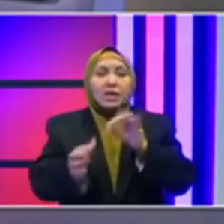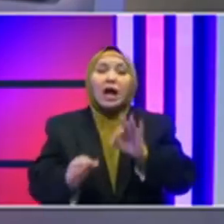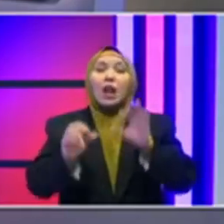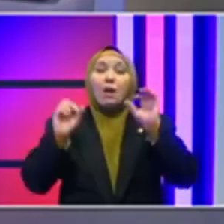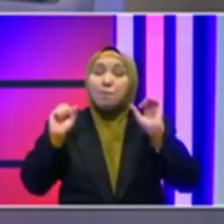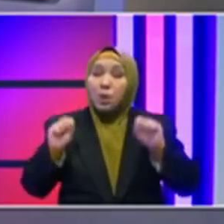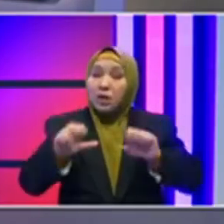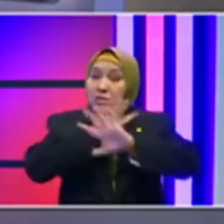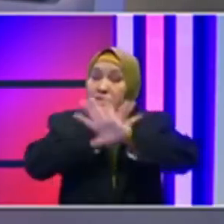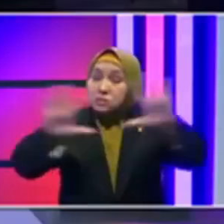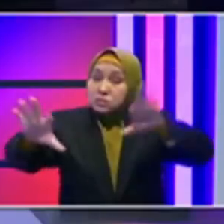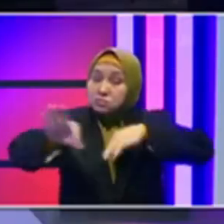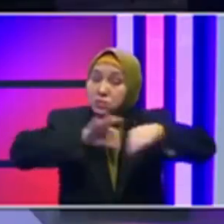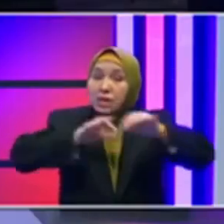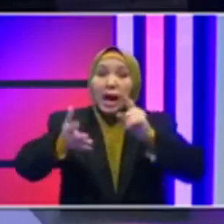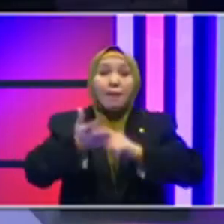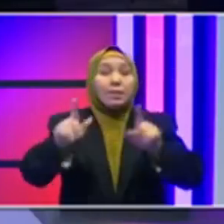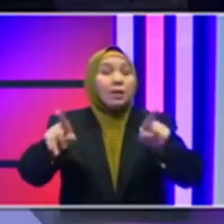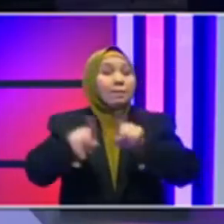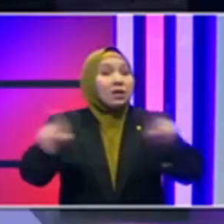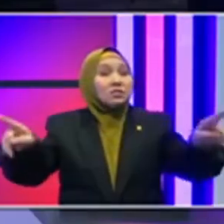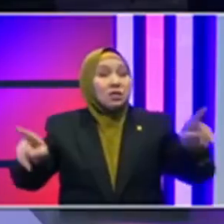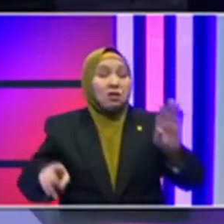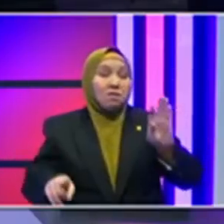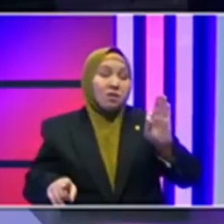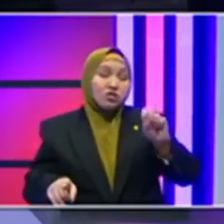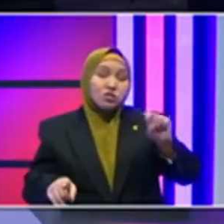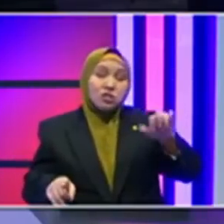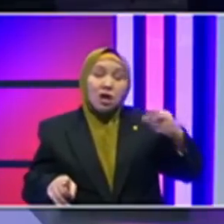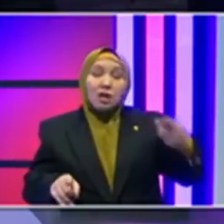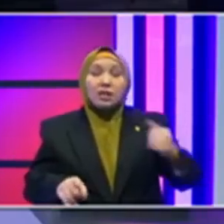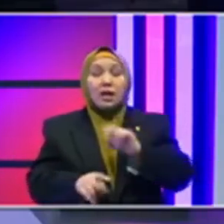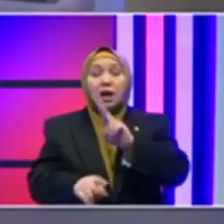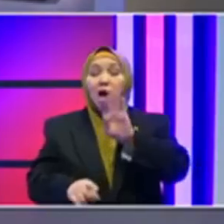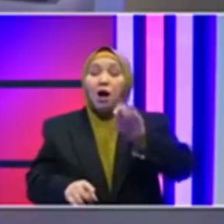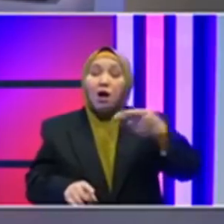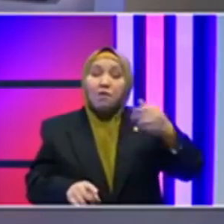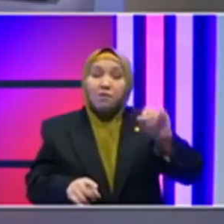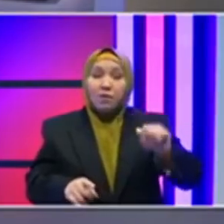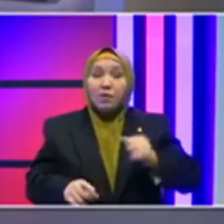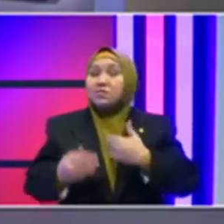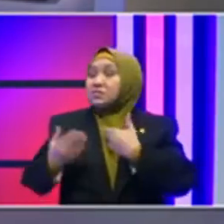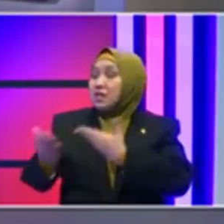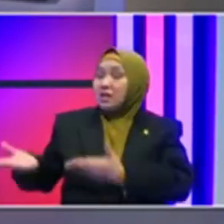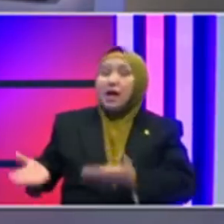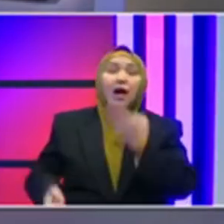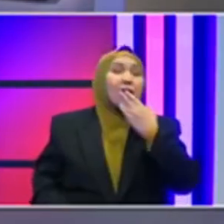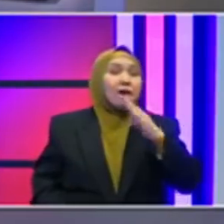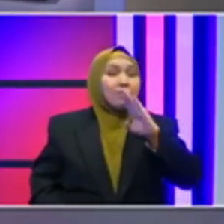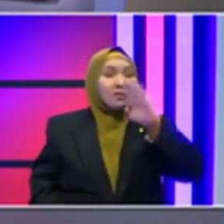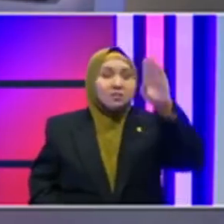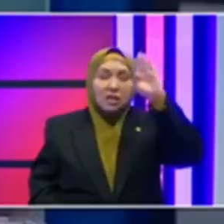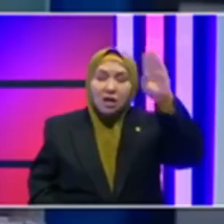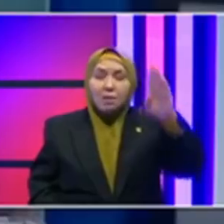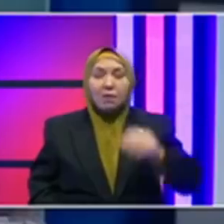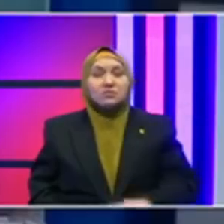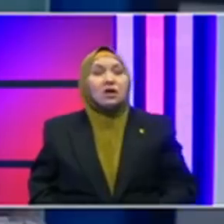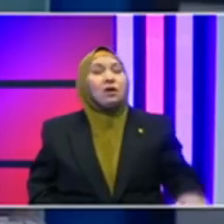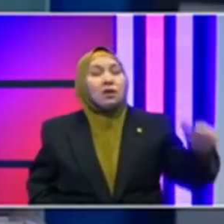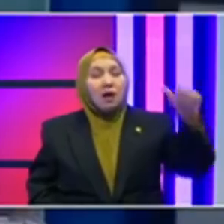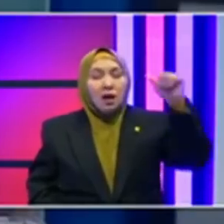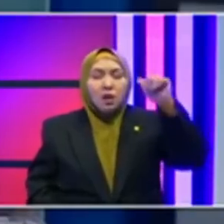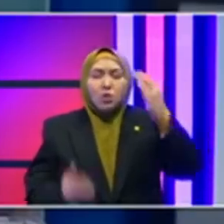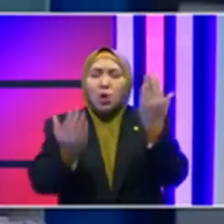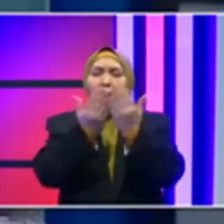dicerahkan apa bisa di antara khasiat dan juga khaf alhamdulillah wassalatu wassalamu ala